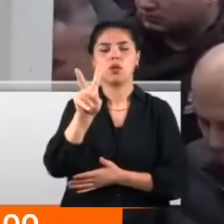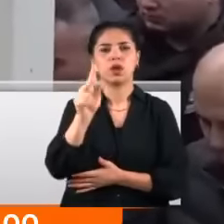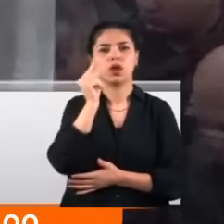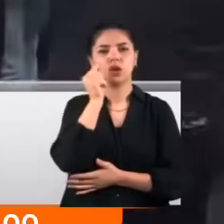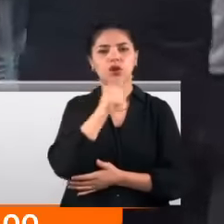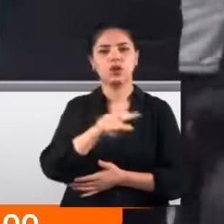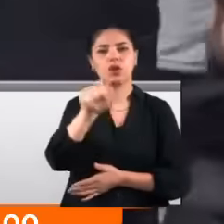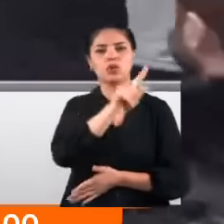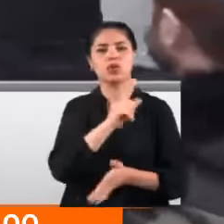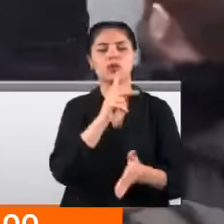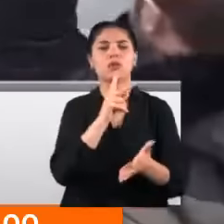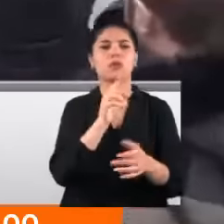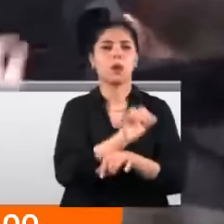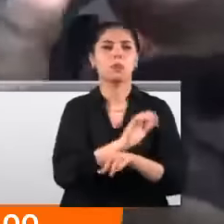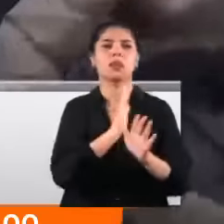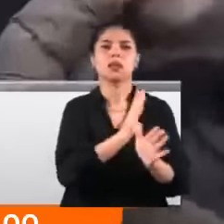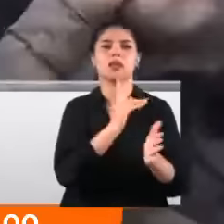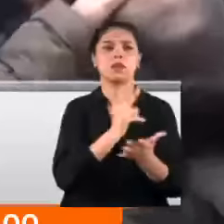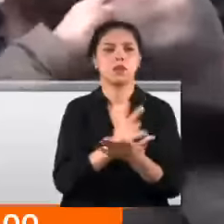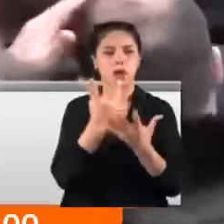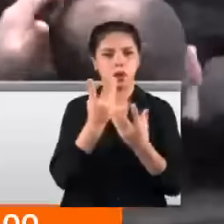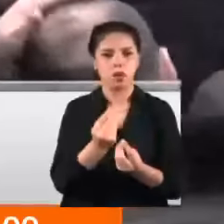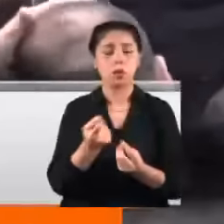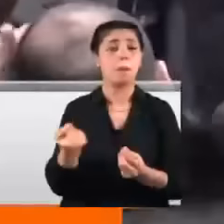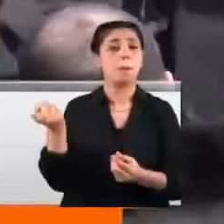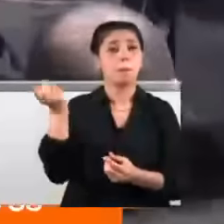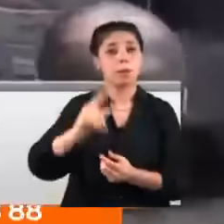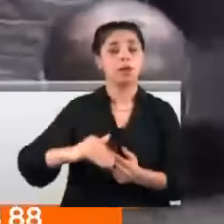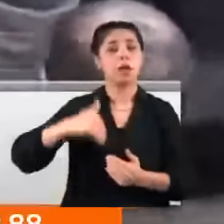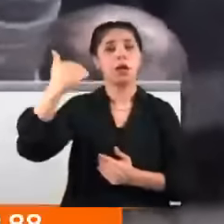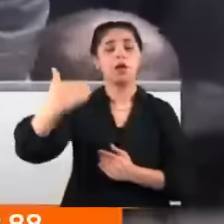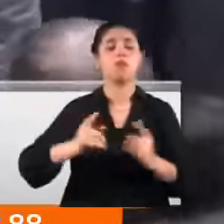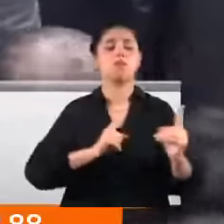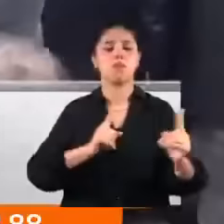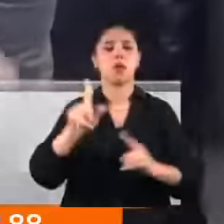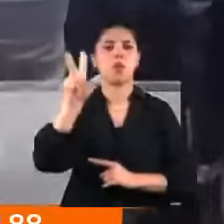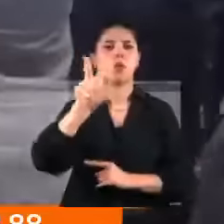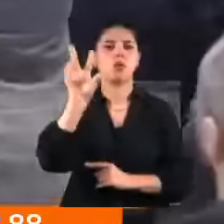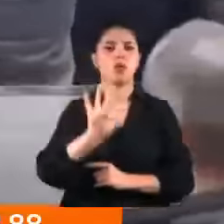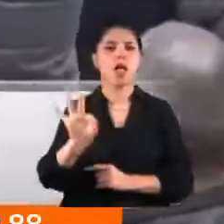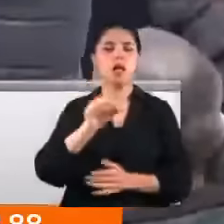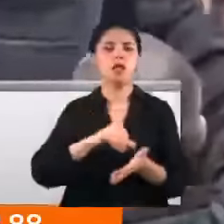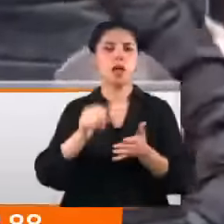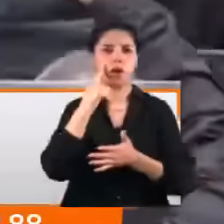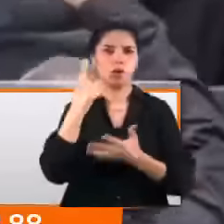mevcut hallerinin devamına karar verdi. Bir sonraki duruşma 30 Eylül'de yapılacak.